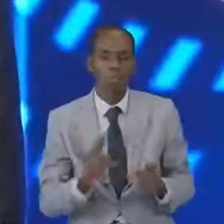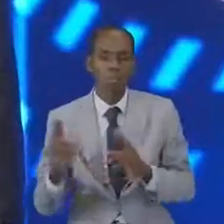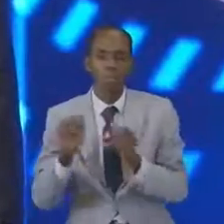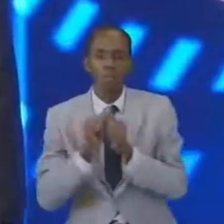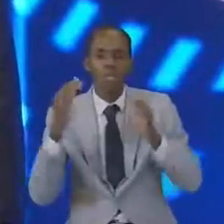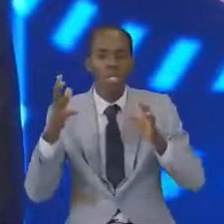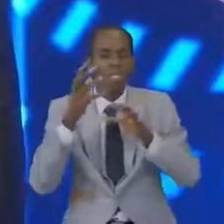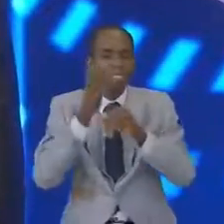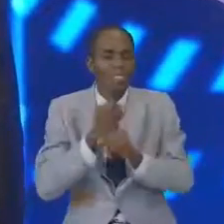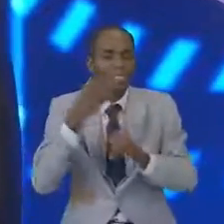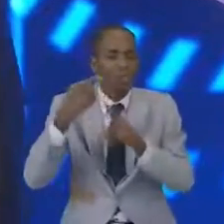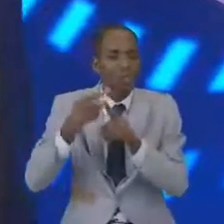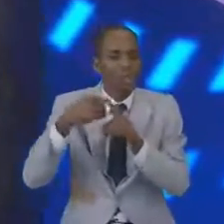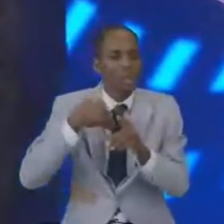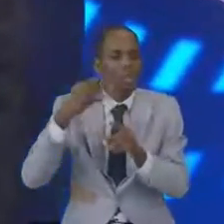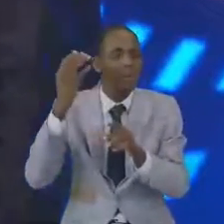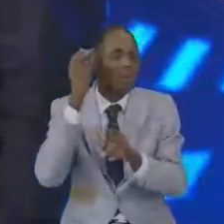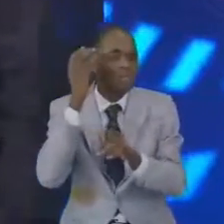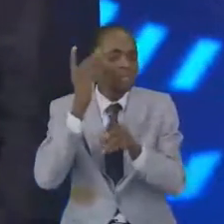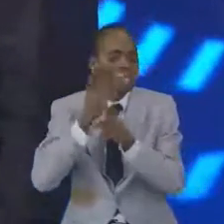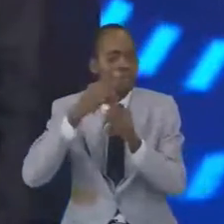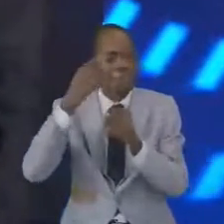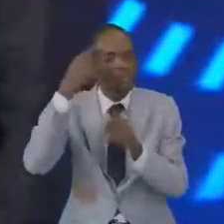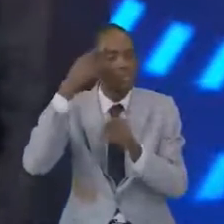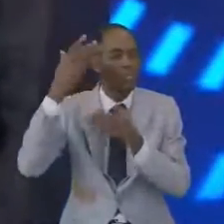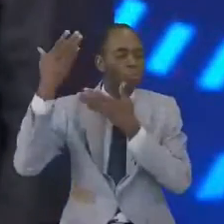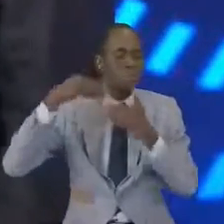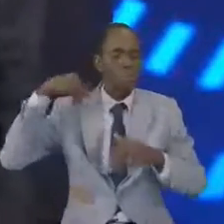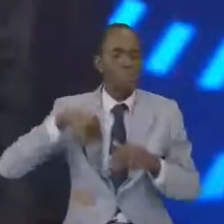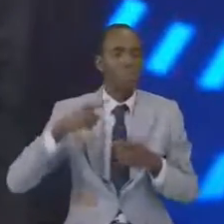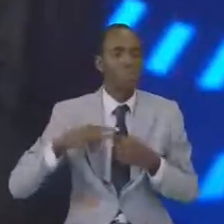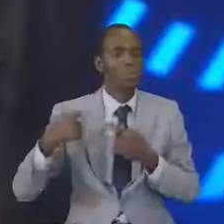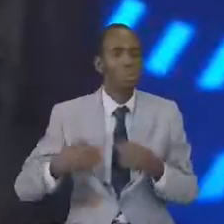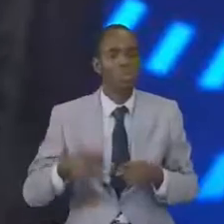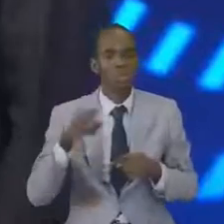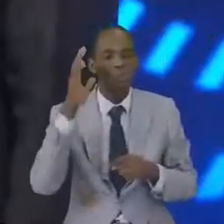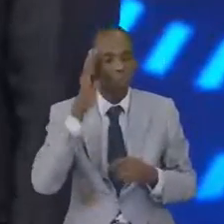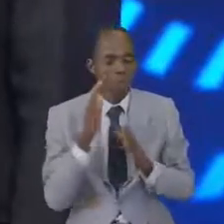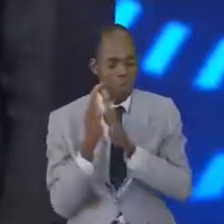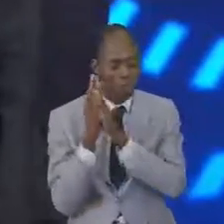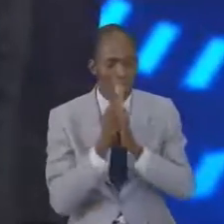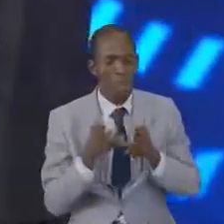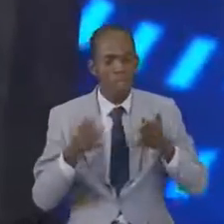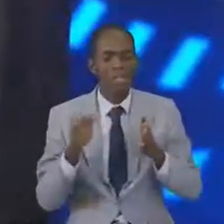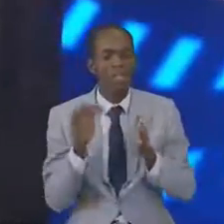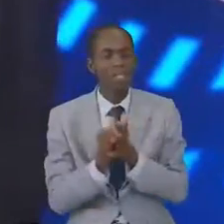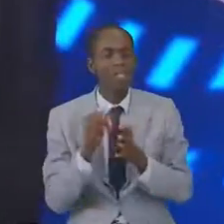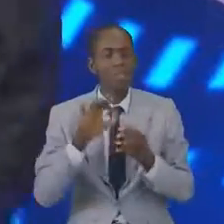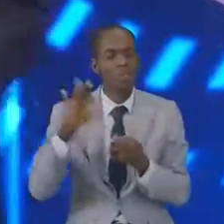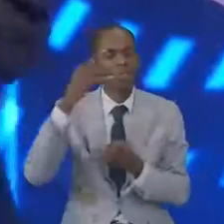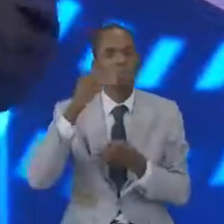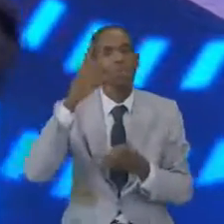le message de la tête dans le coeur vous allez tout appuyer pour permettre à ce que cette esprit de Dieu puisse